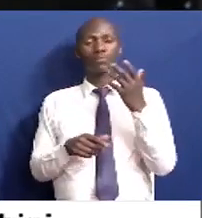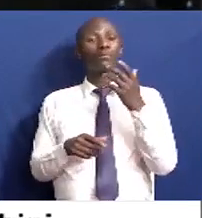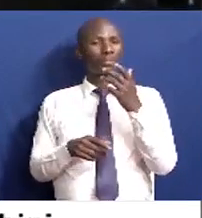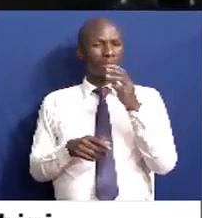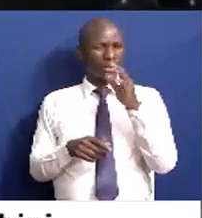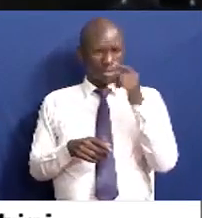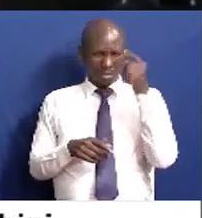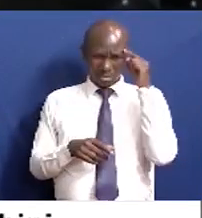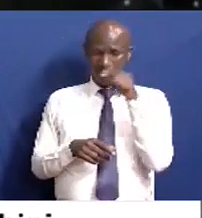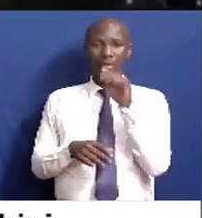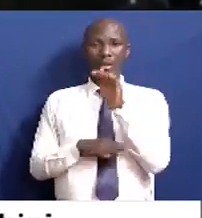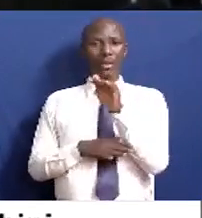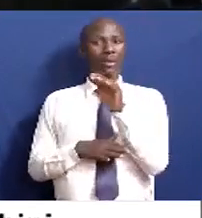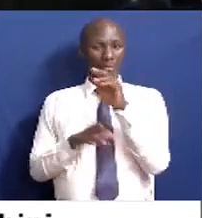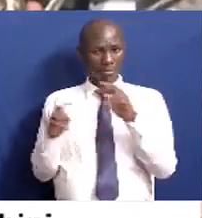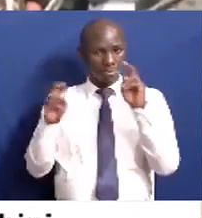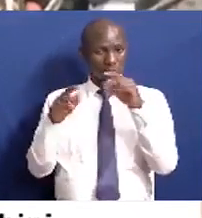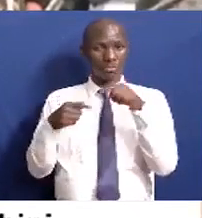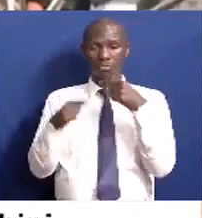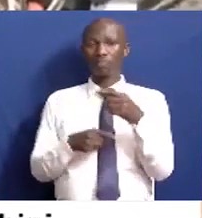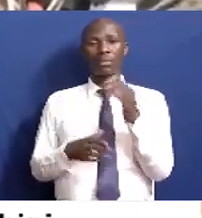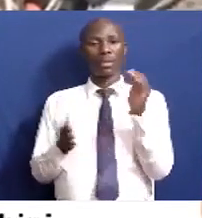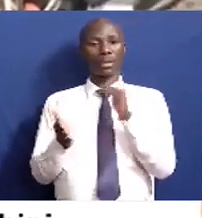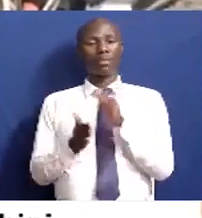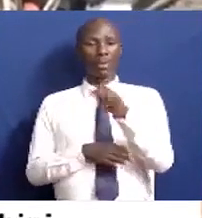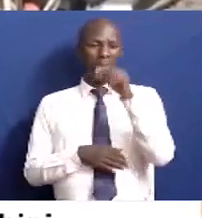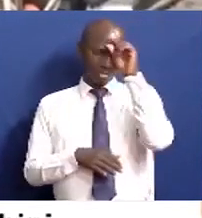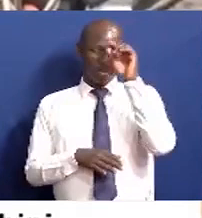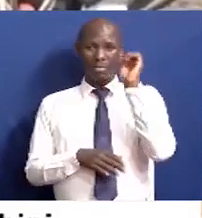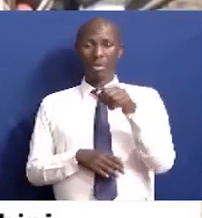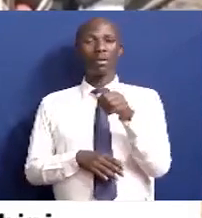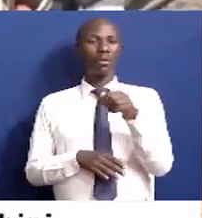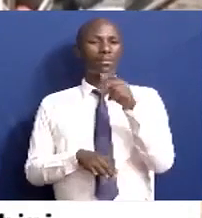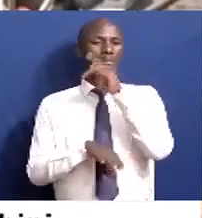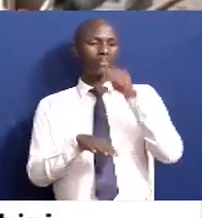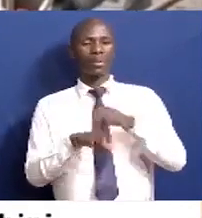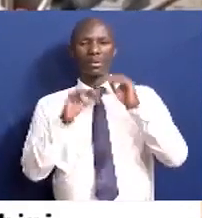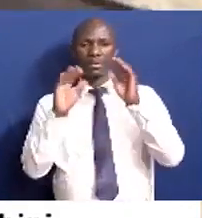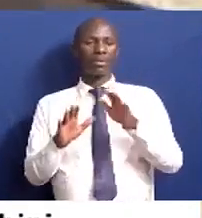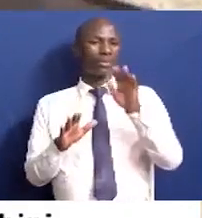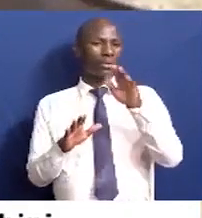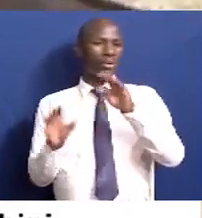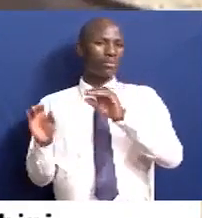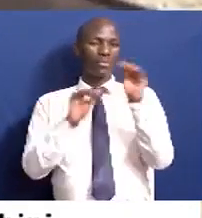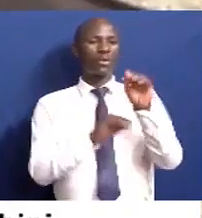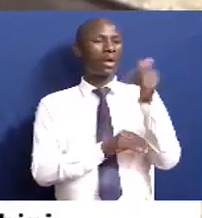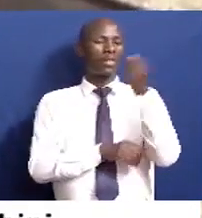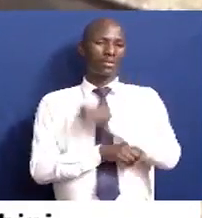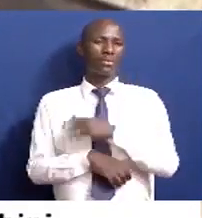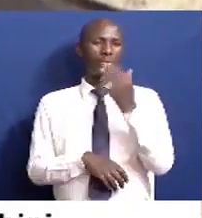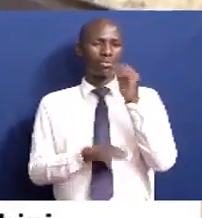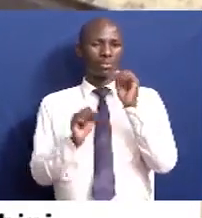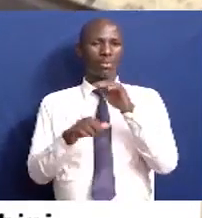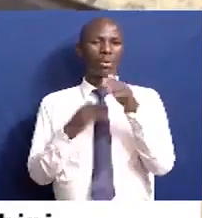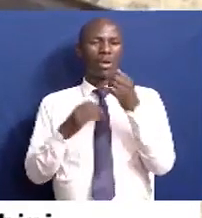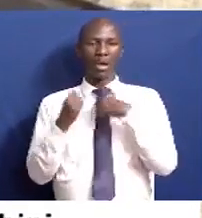suspect na tungeoba uchunguzi uendelee. Wengi ni makundi ya serikali kwa sababu mwalimu mnene wa skulu huyo tambe yako mudha ameza skulu ni unge na wakaenda siye